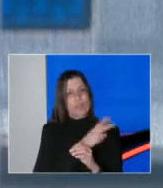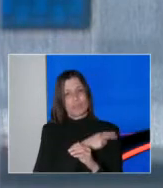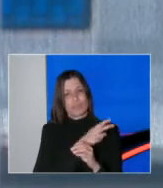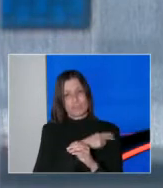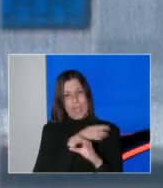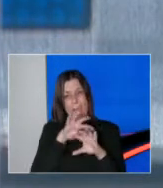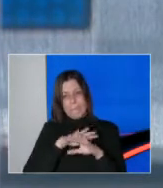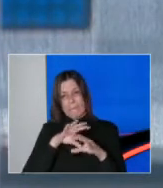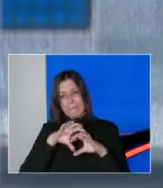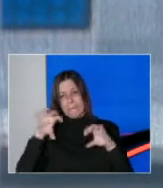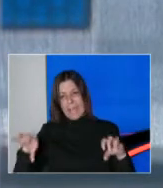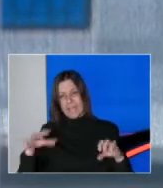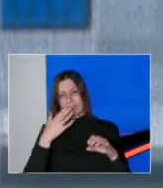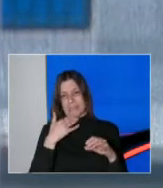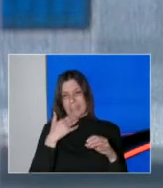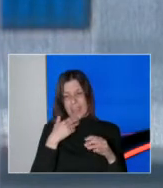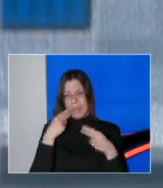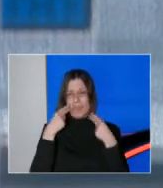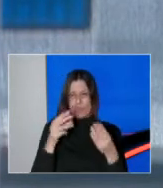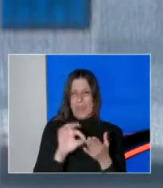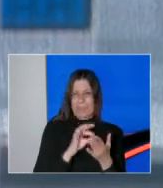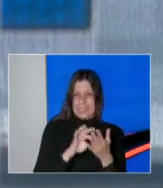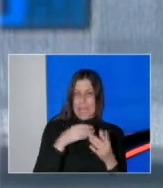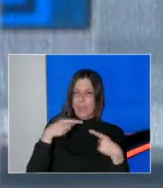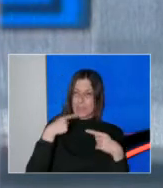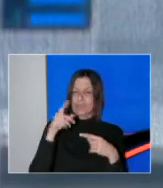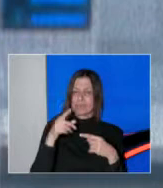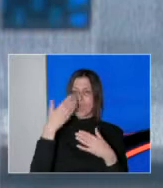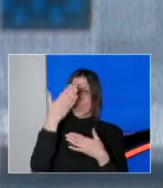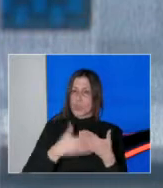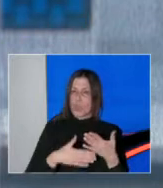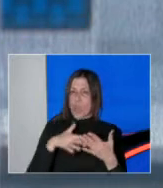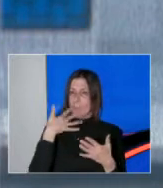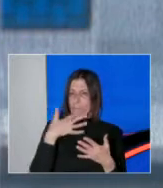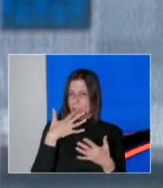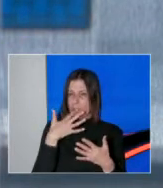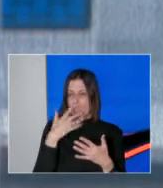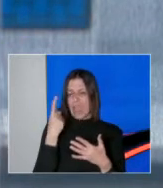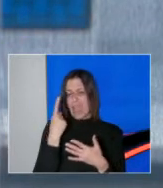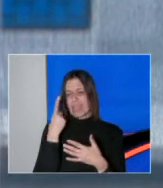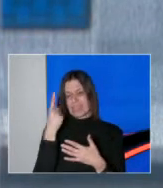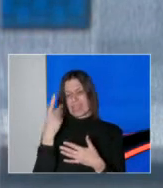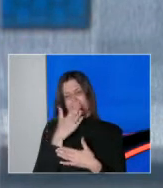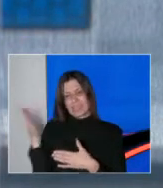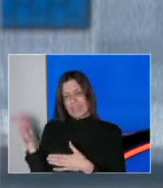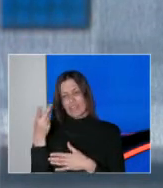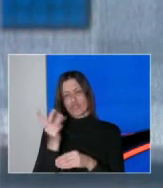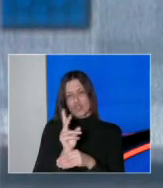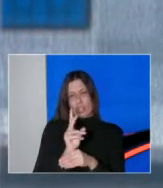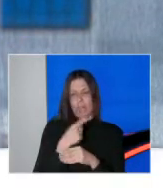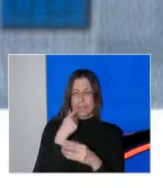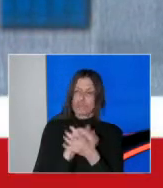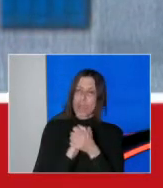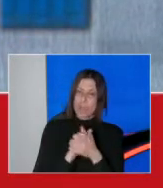האפרטהייד בישראל. בתגובה משרד החוץ טען כי מדובר בדוח בוטה, חד צדדי ושקרי. אומרים עכשיו שלום